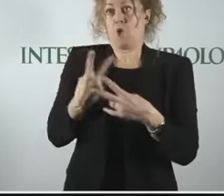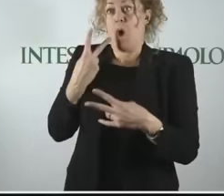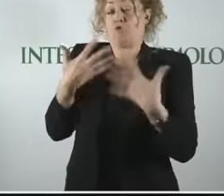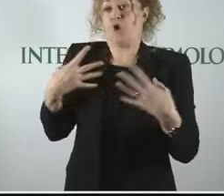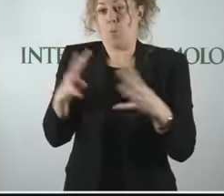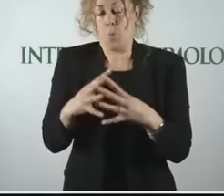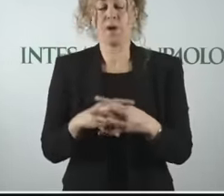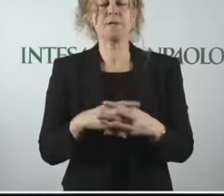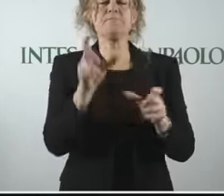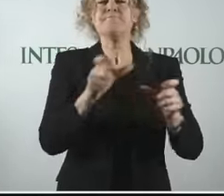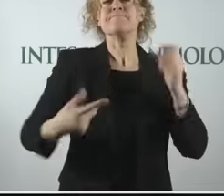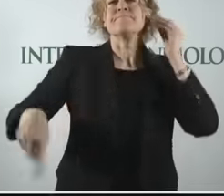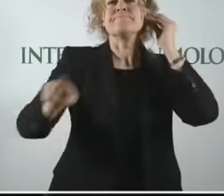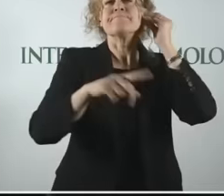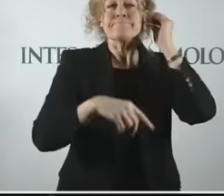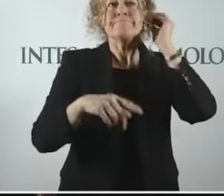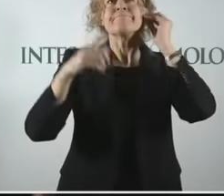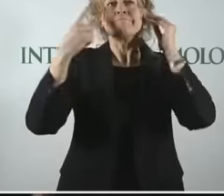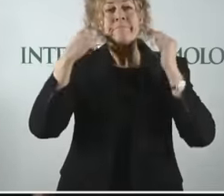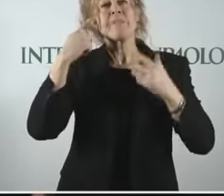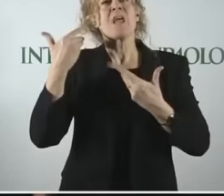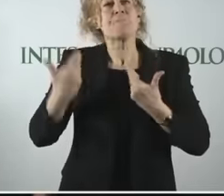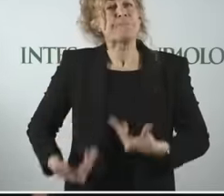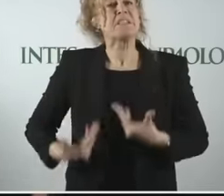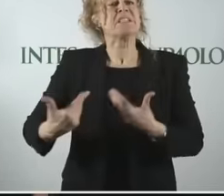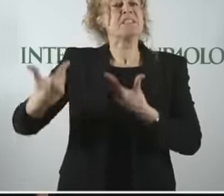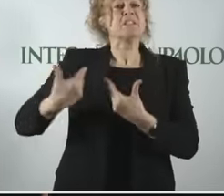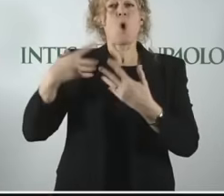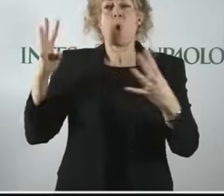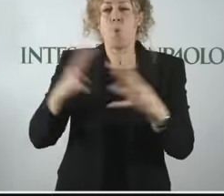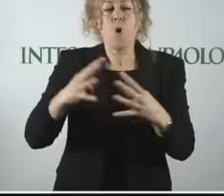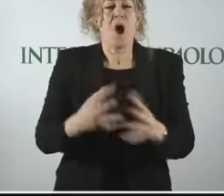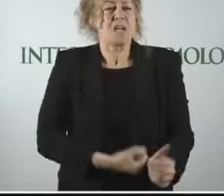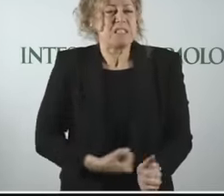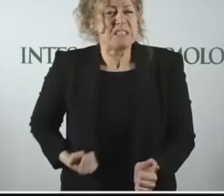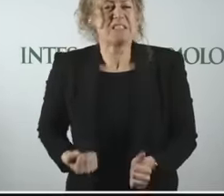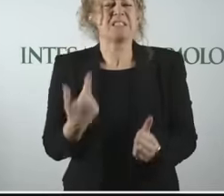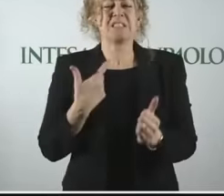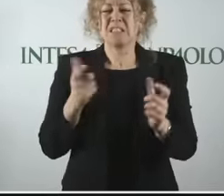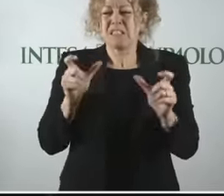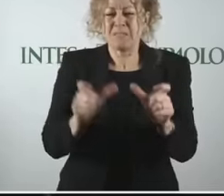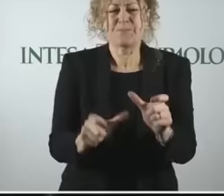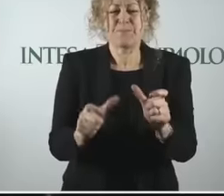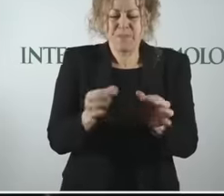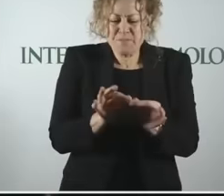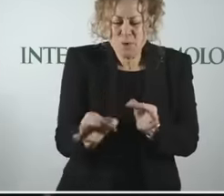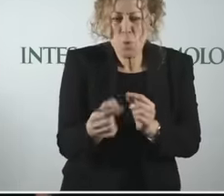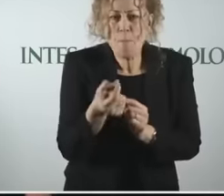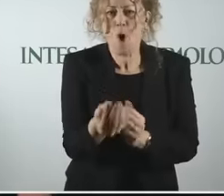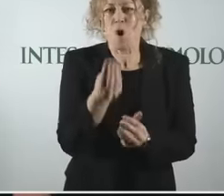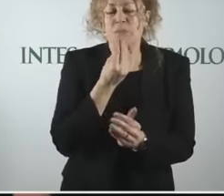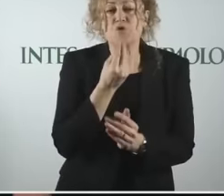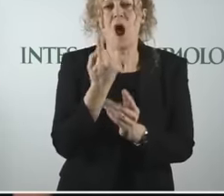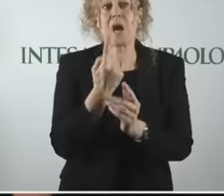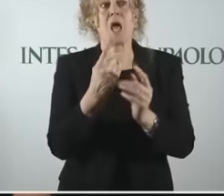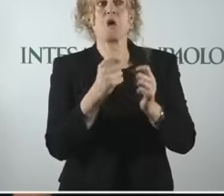civile ovviamente si sente il peso della guerra restrizioni razionamenti nelle grandi città